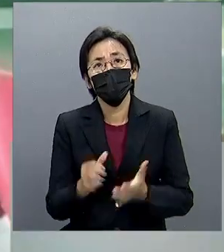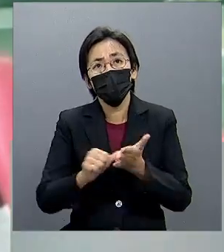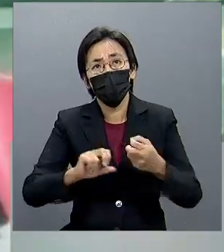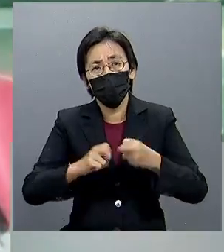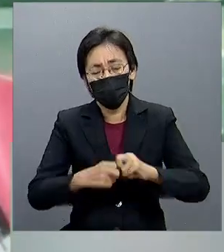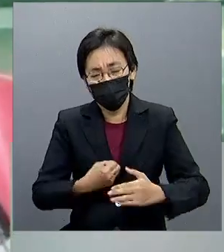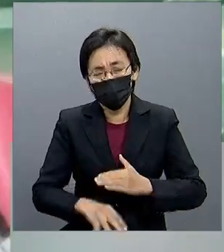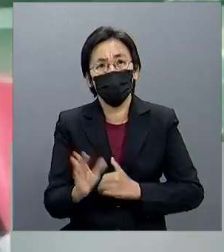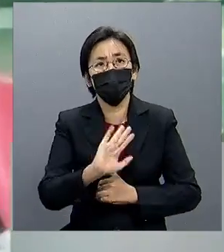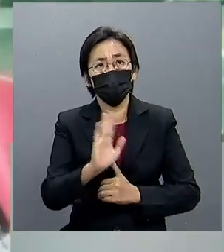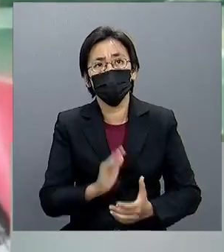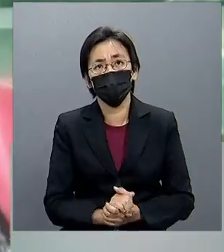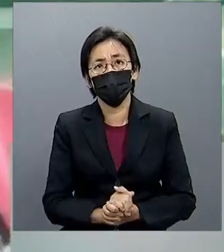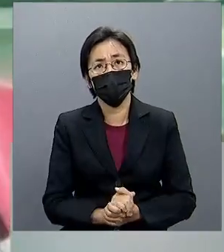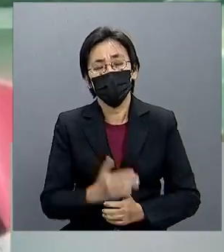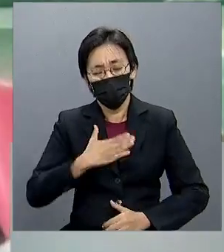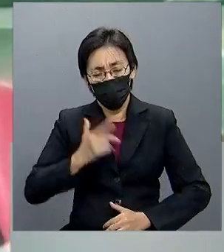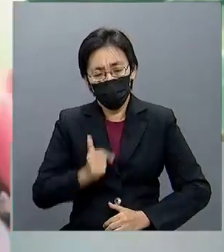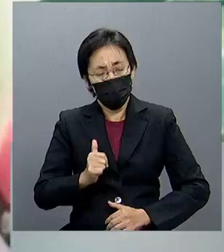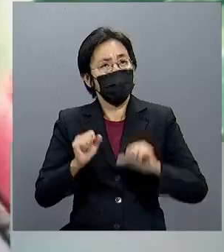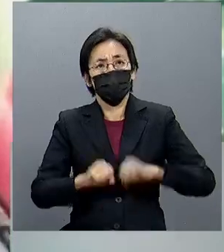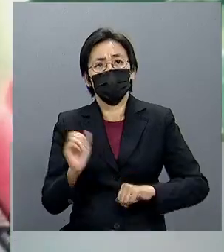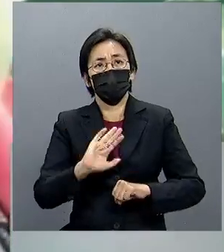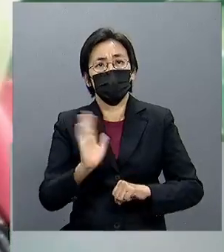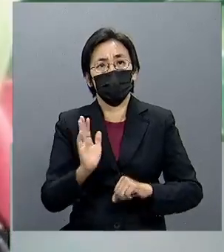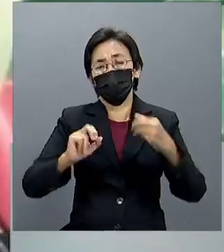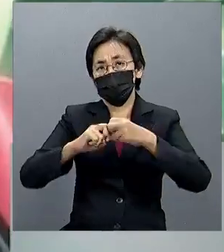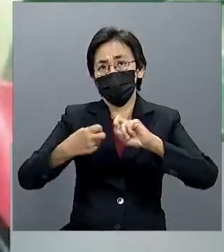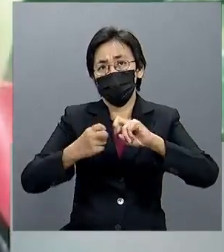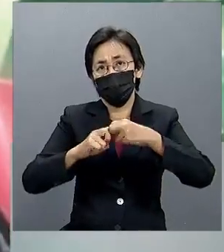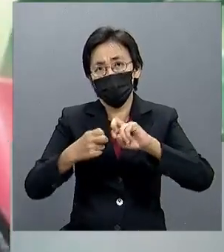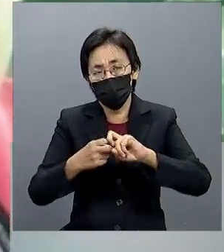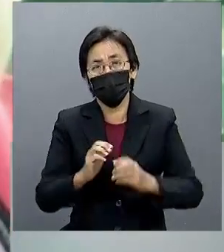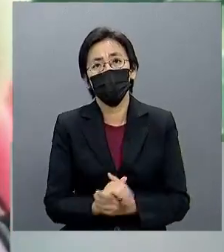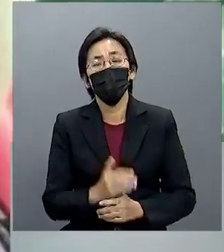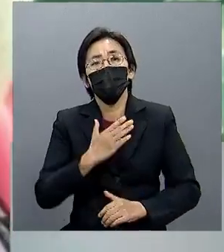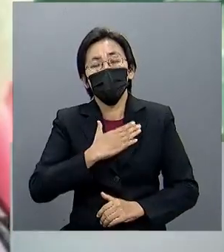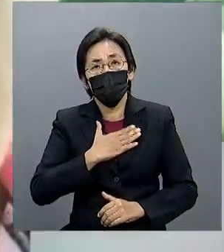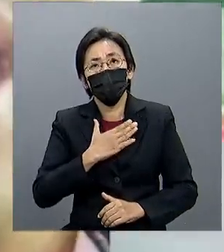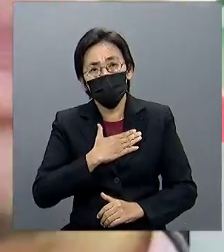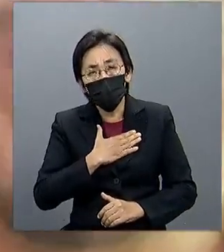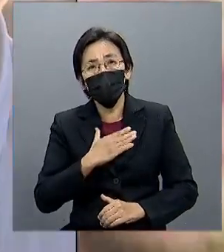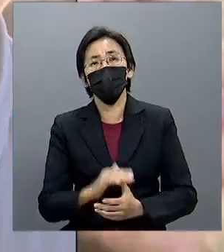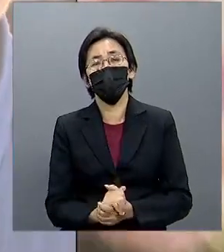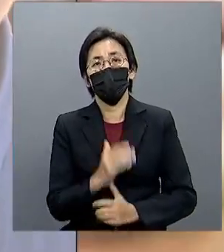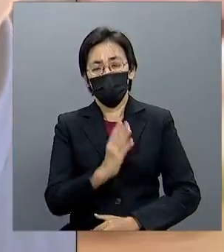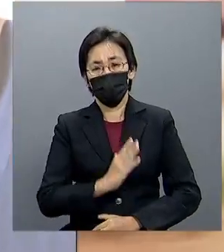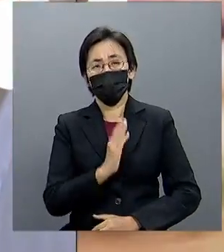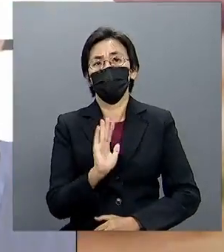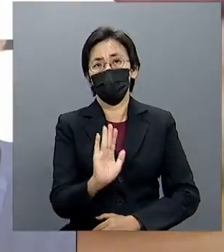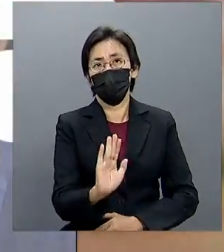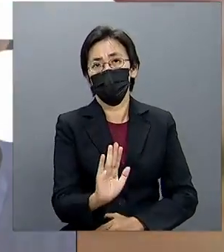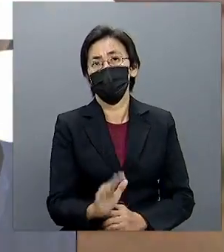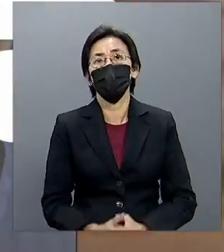ได้นำเราตัวเองมาตัดสินนะมันจะทำให้เกิดปัญหาเราต้องศรัทธาและให้เกียรติกับเขา